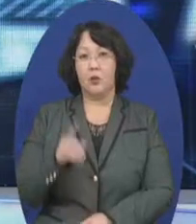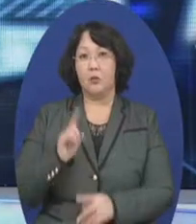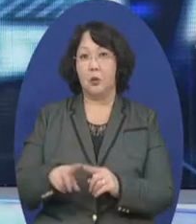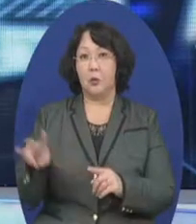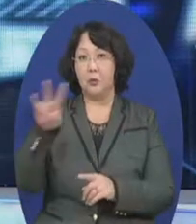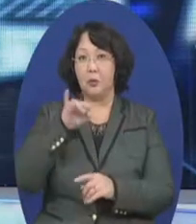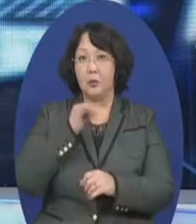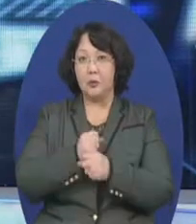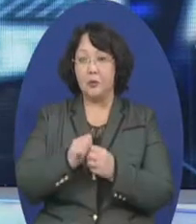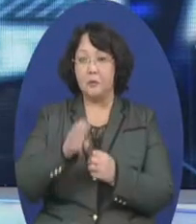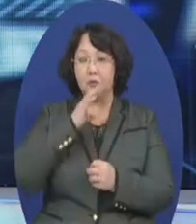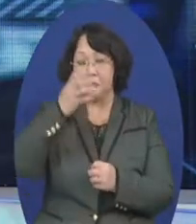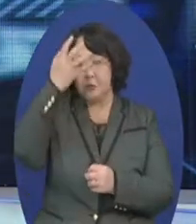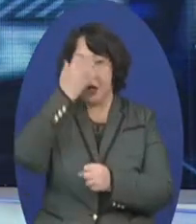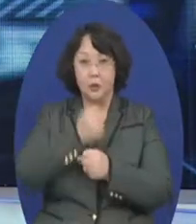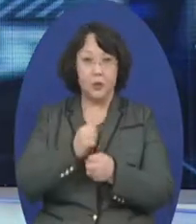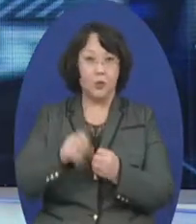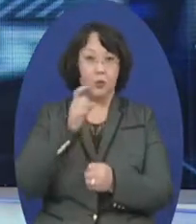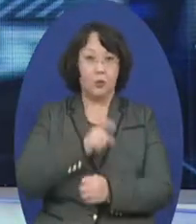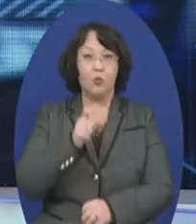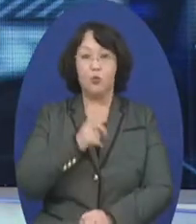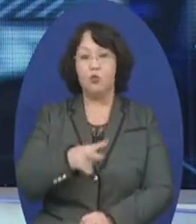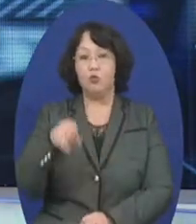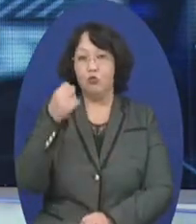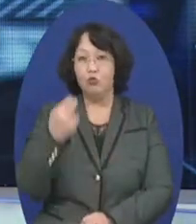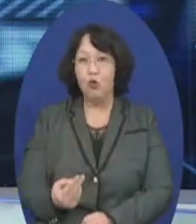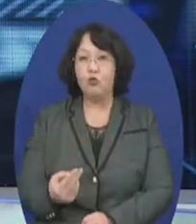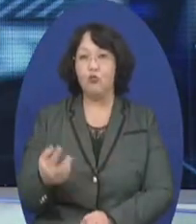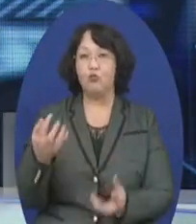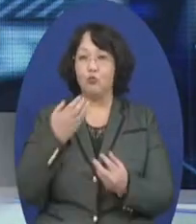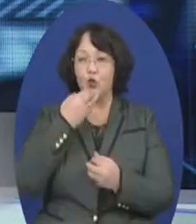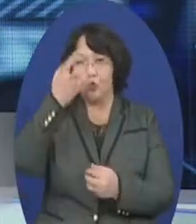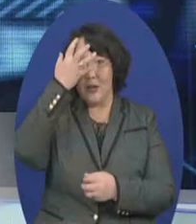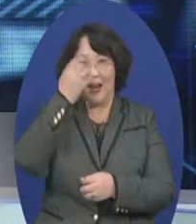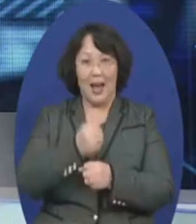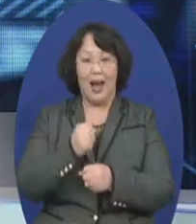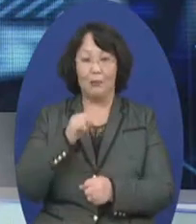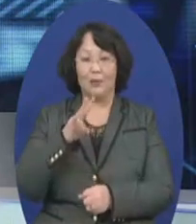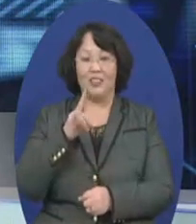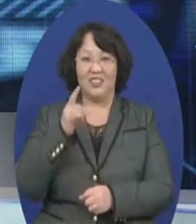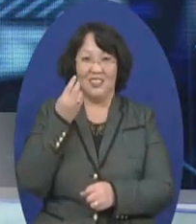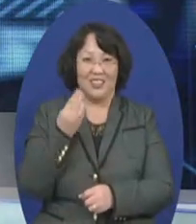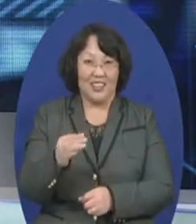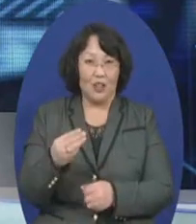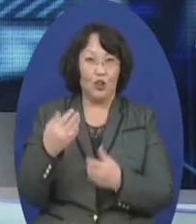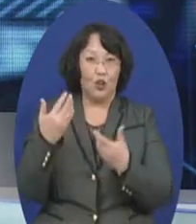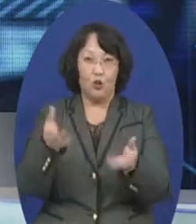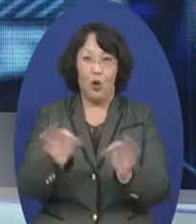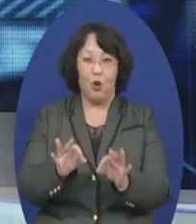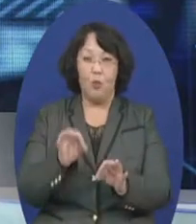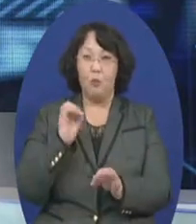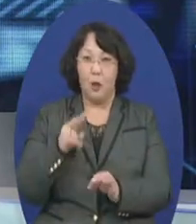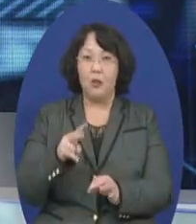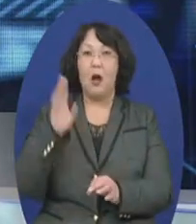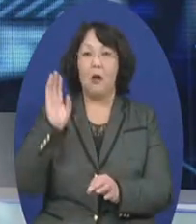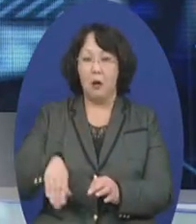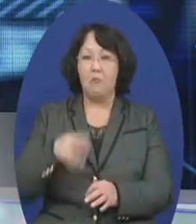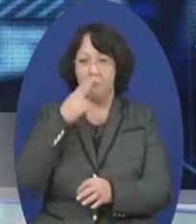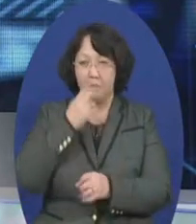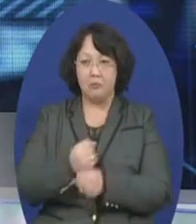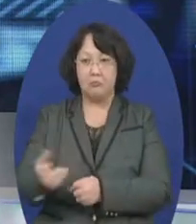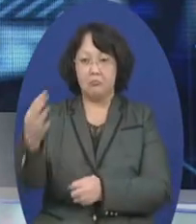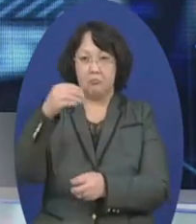орон нутгад ажиллах төрийн албаны хүний нөөц хомс байна. Үүнээс шалтгаалаад төрийн албаны шалгалт өгөөгүй хүмүүсийг төрийн алба хаагчаар авах тохиолдол гардаг